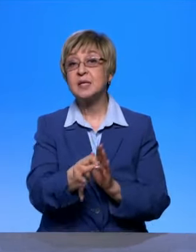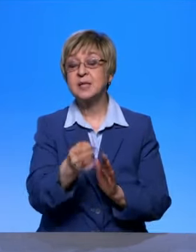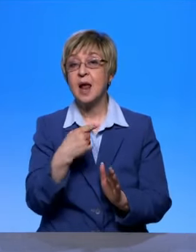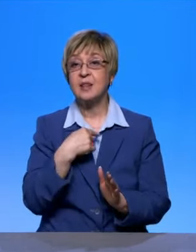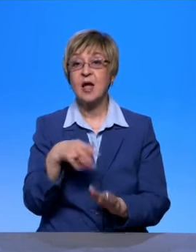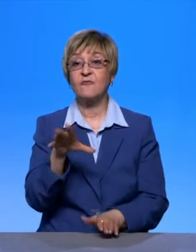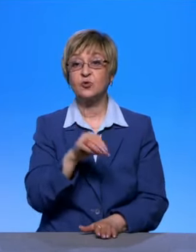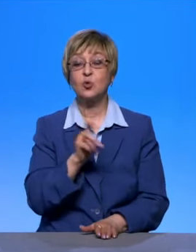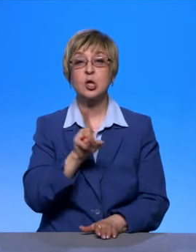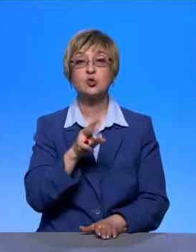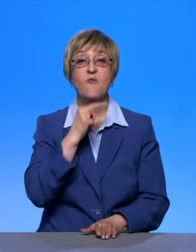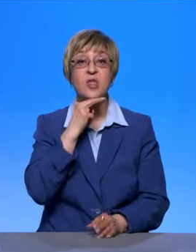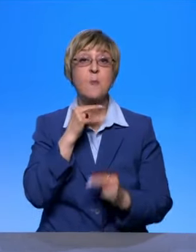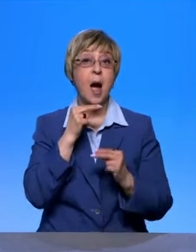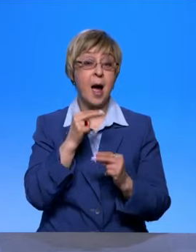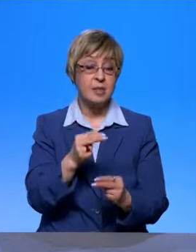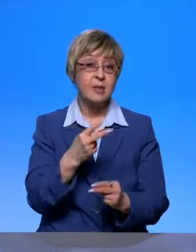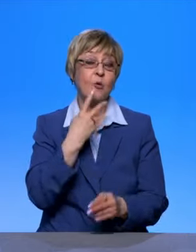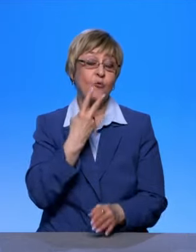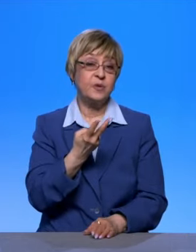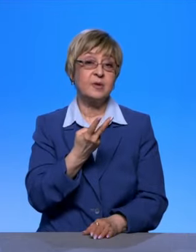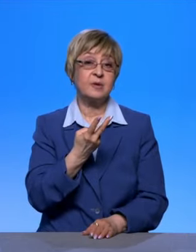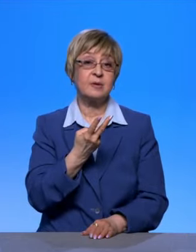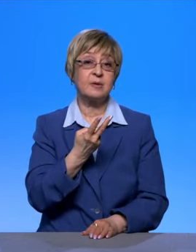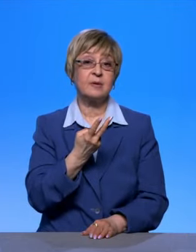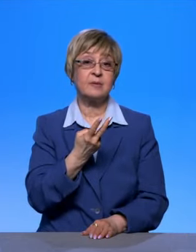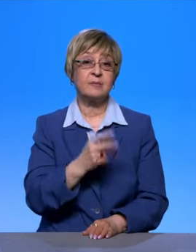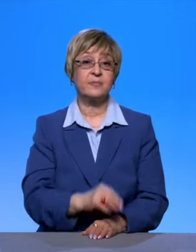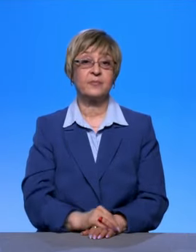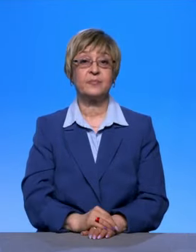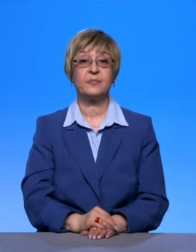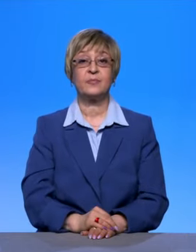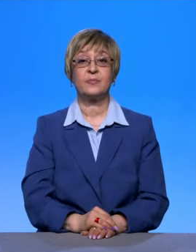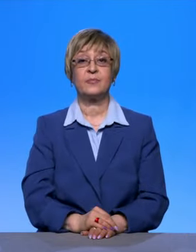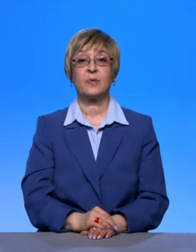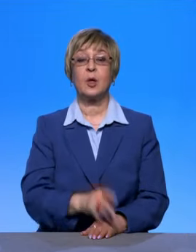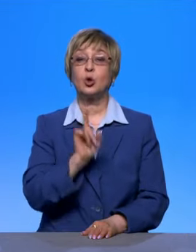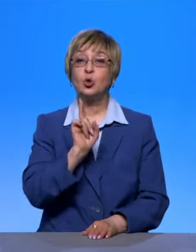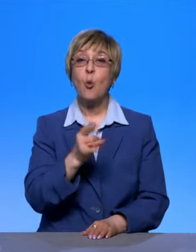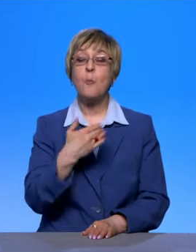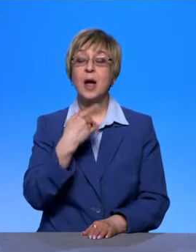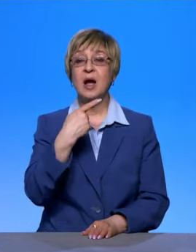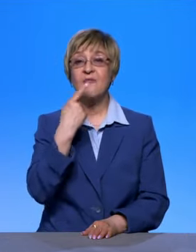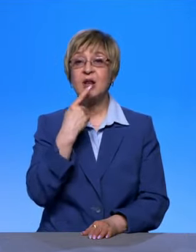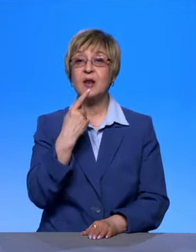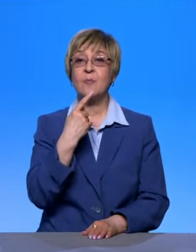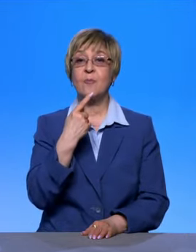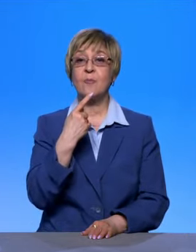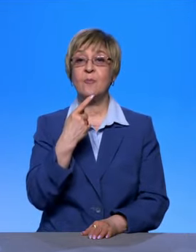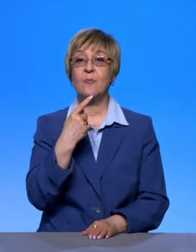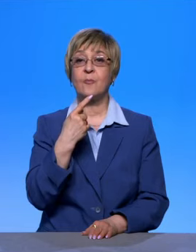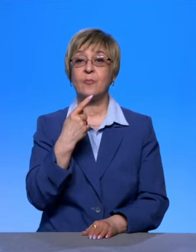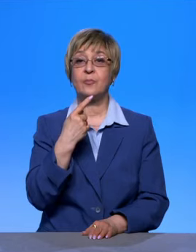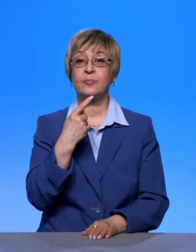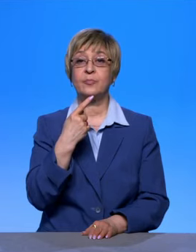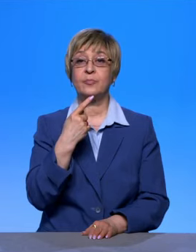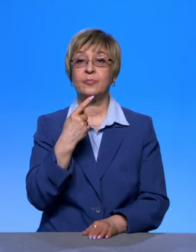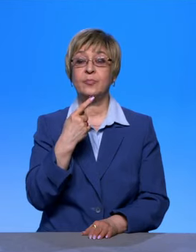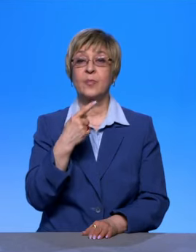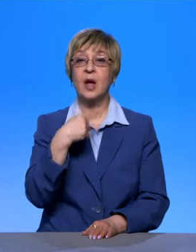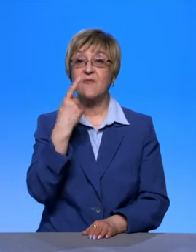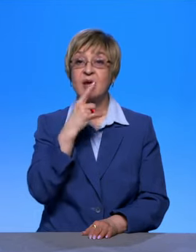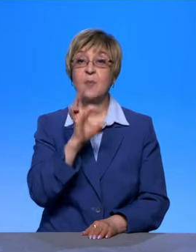что надо обратить внимание. Как говорится, ищущий добрящий, здесь нет вопросов. Но мы как раз говорим о том, да, возвращаясь к посланию президента, о том, что